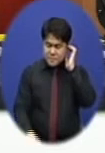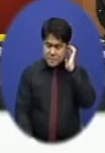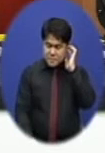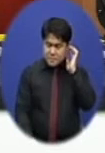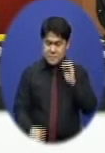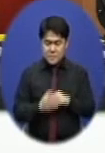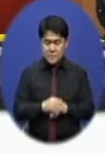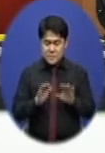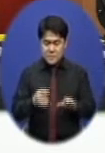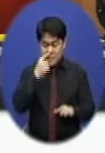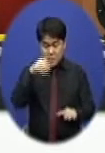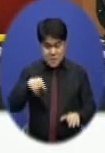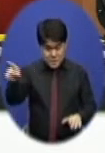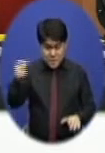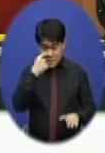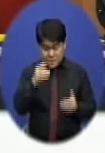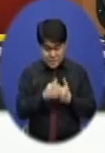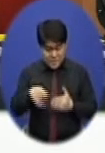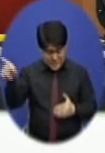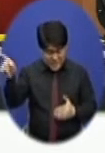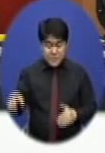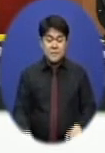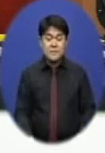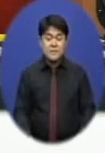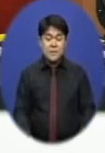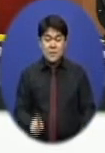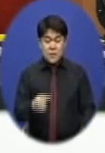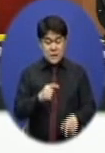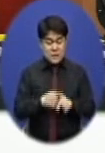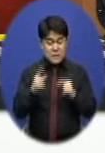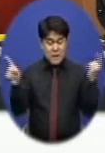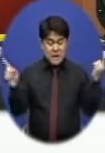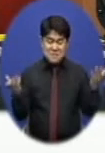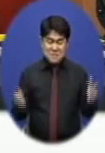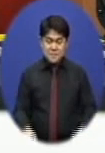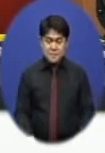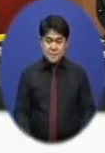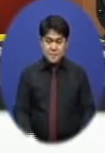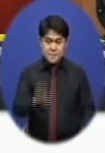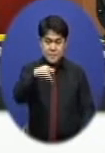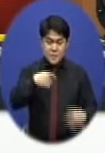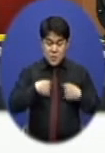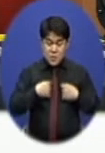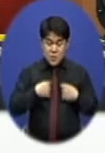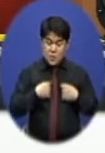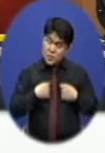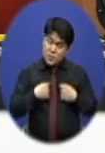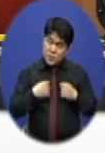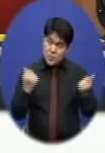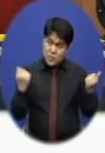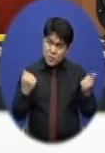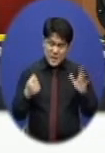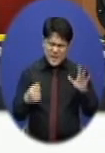이제 학원 가가지고. 네. 네. 그래 그렇게 맞지가 않아요. 아. 아니 그 패션 디자이너시는 아니 아니 그분 말고.